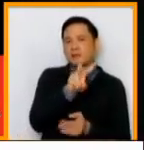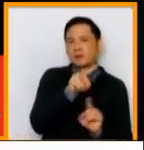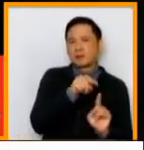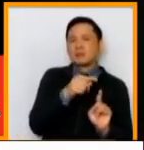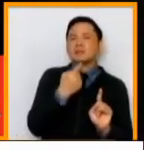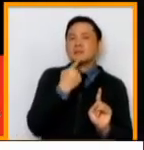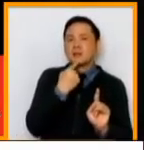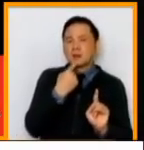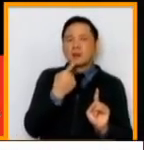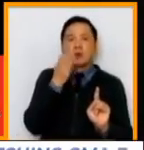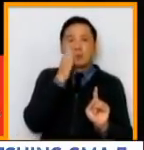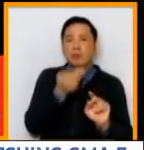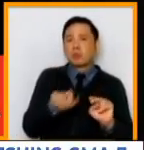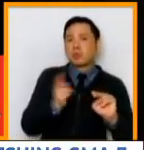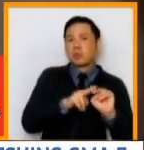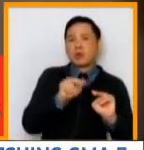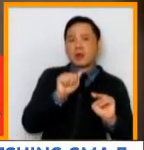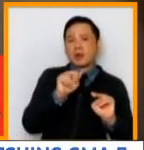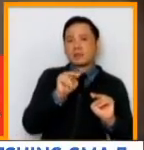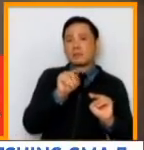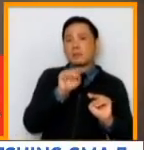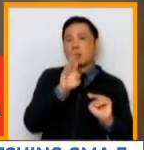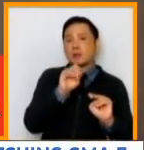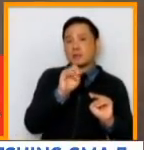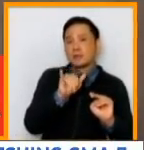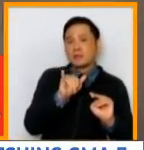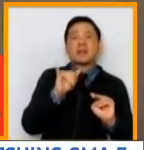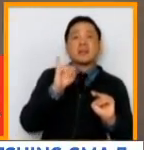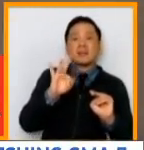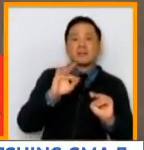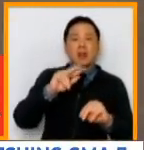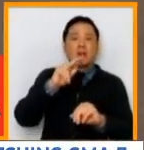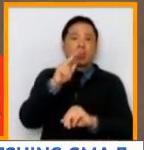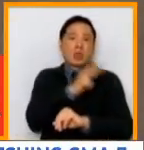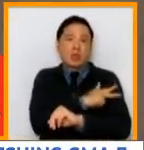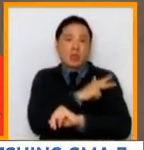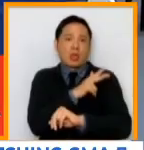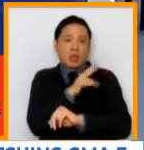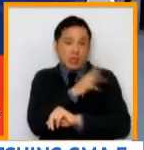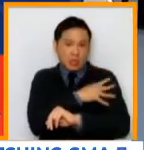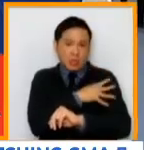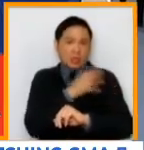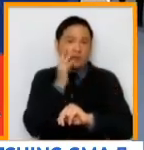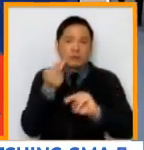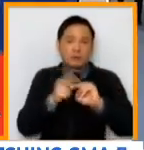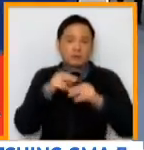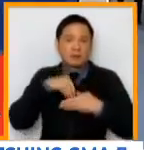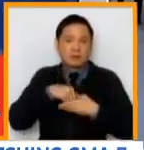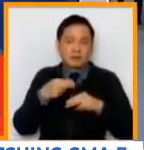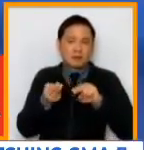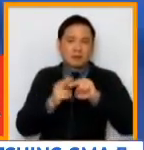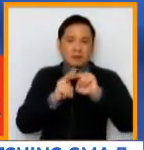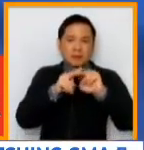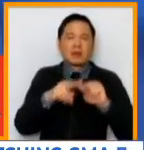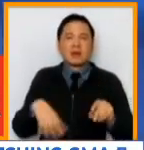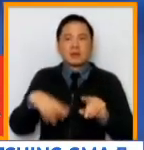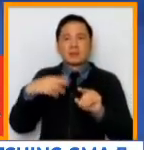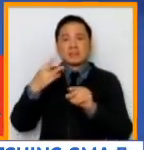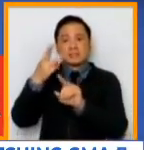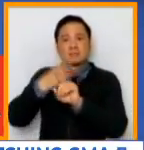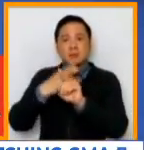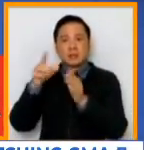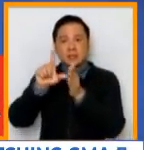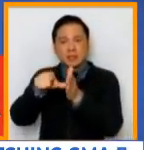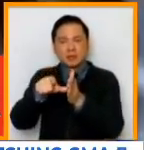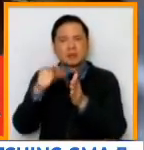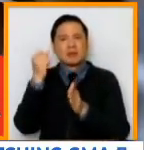sa 3rd turok ng kanilang bakuna, 6 na buwan matapos ang unang vaccine injection. Pero sa mga bansang kulang ang vaccine supply tulad